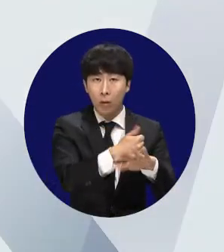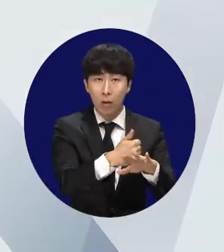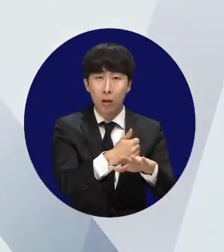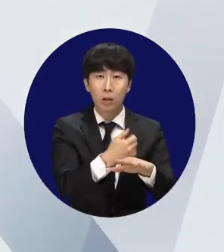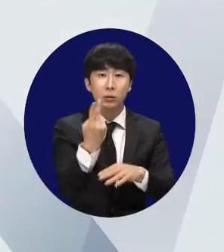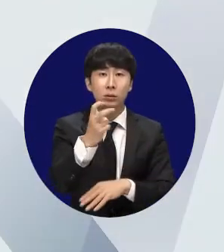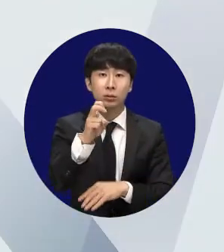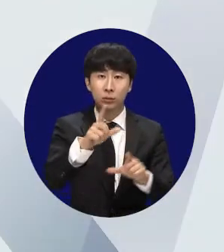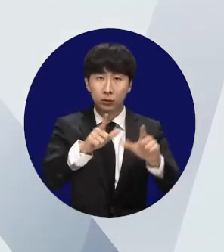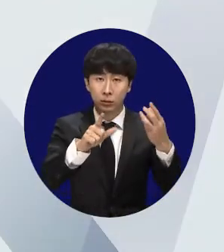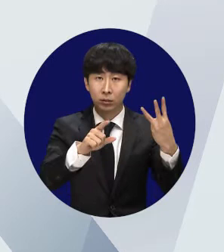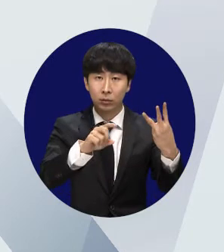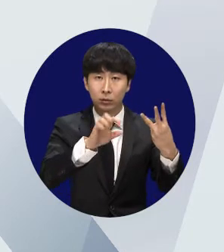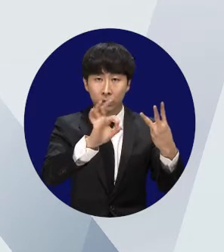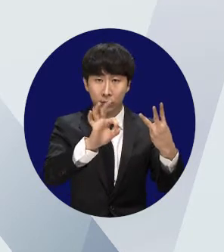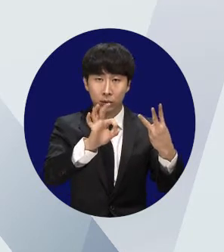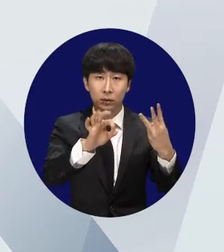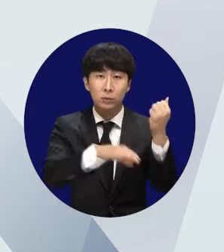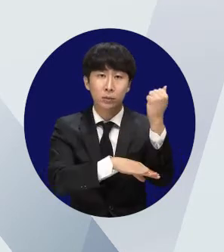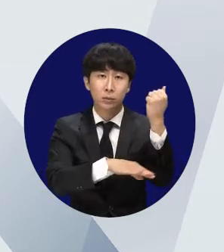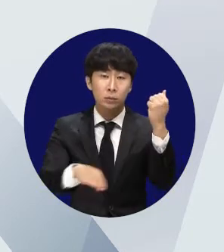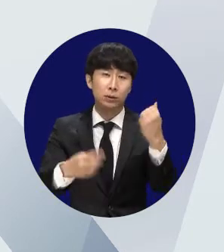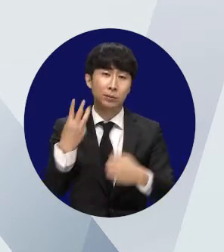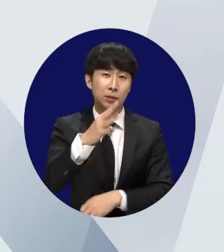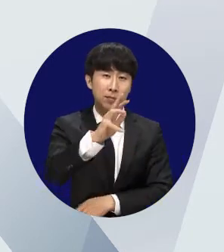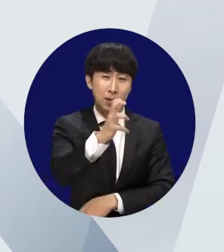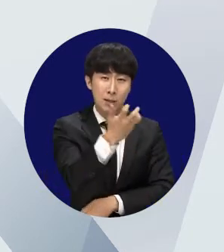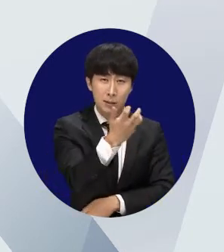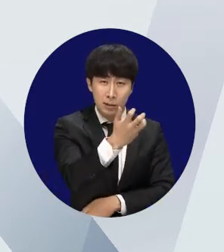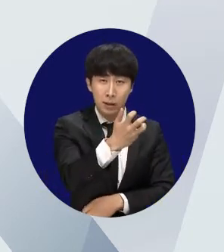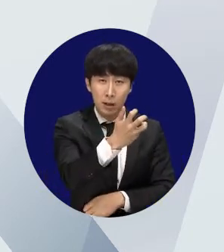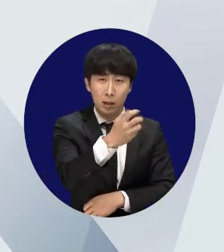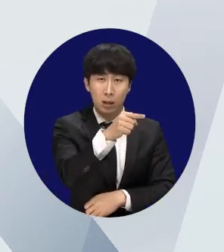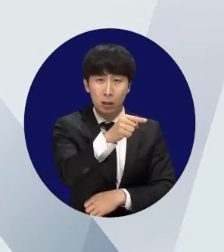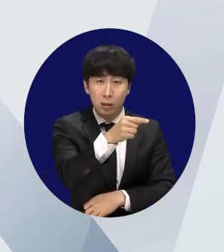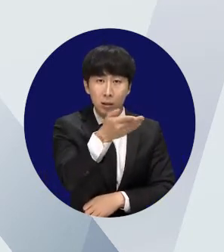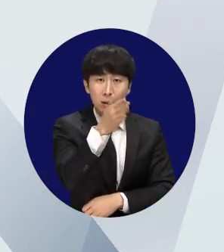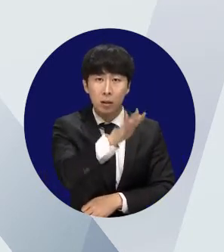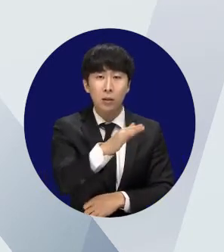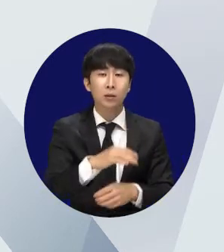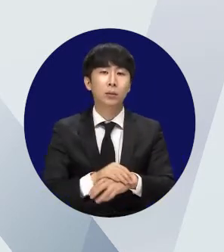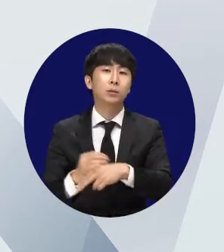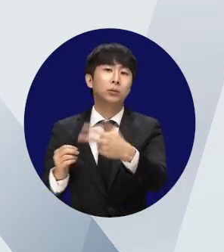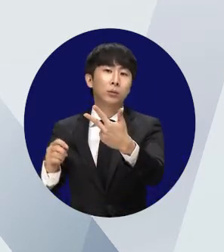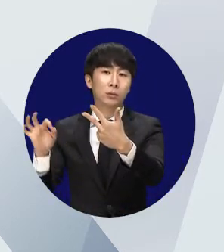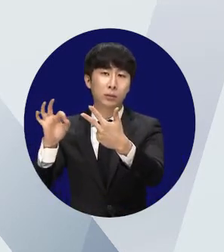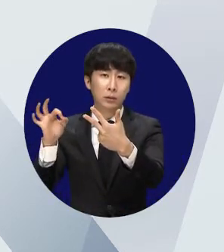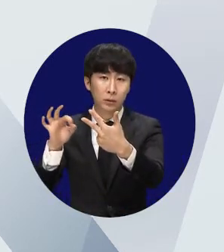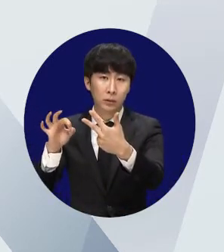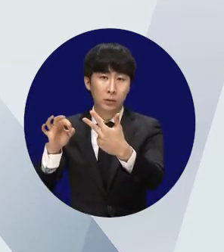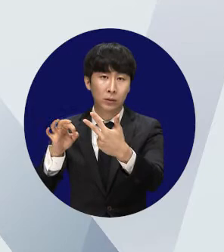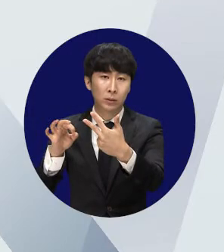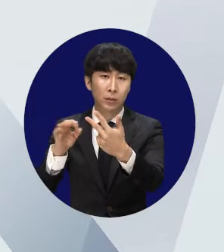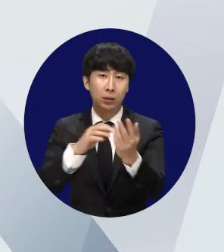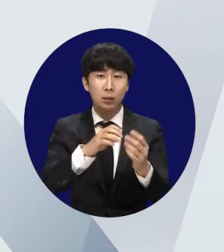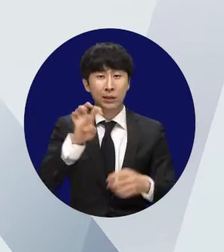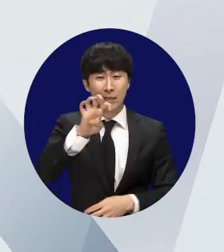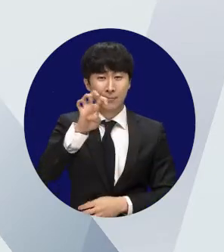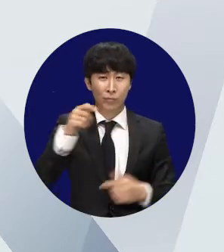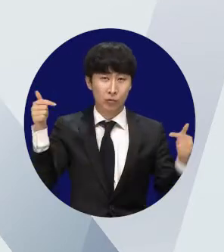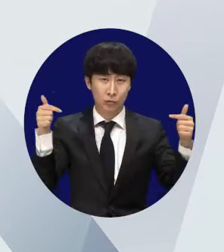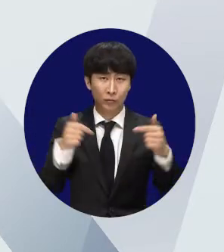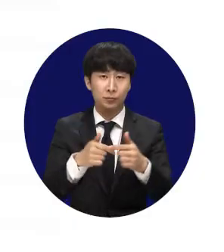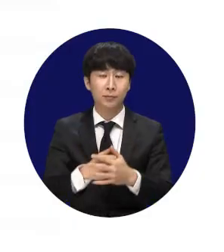기준 3,080개사였던 심의 대상 인터넷 언론사는 7월 10일 기준 3,040개사로 40개사가